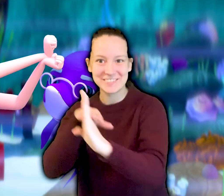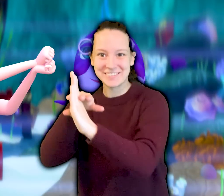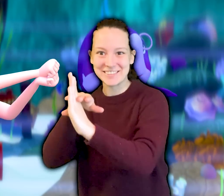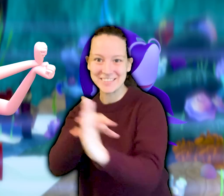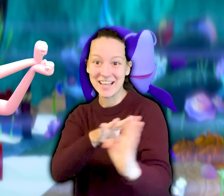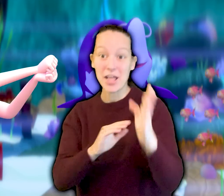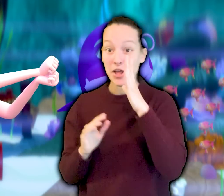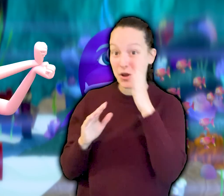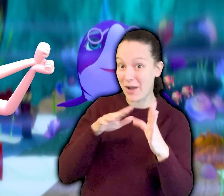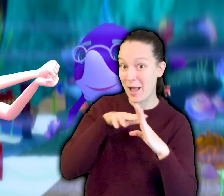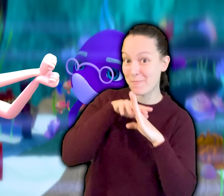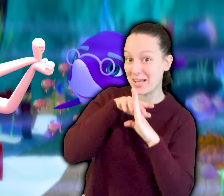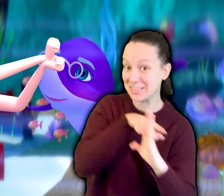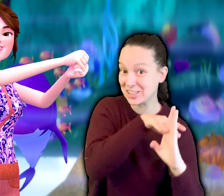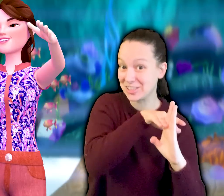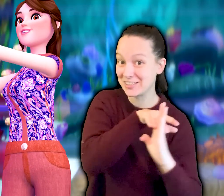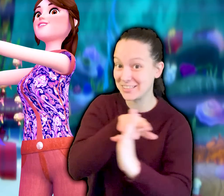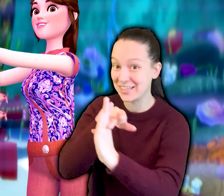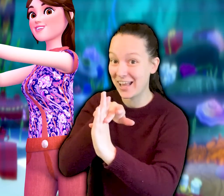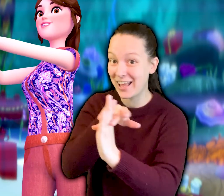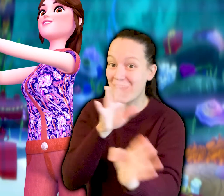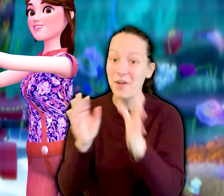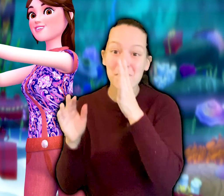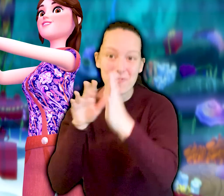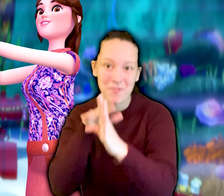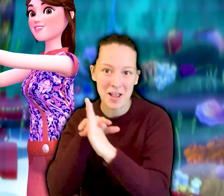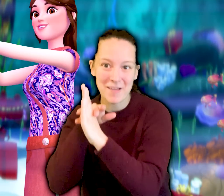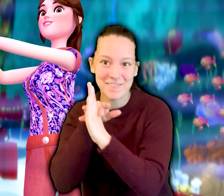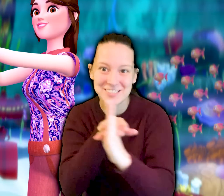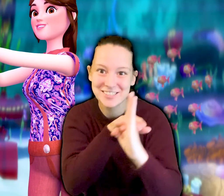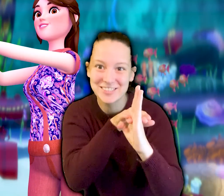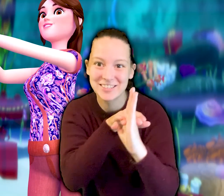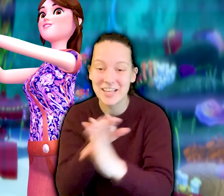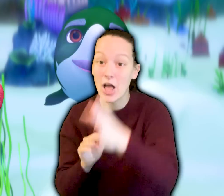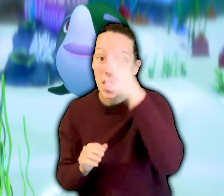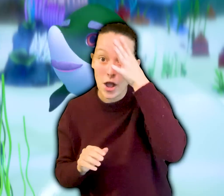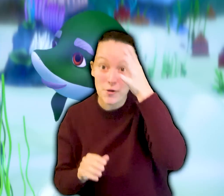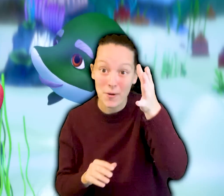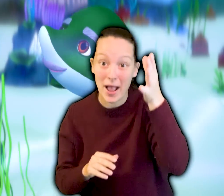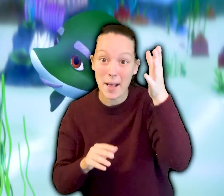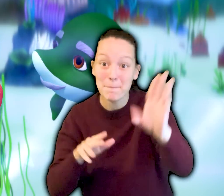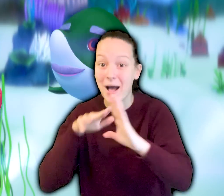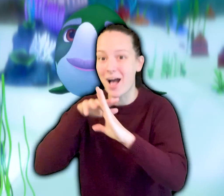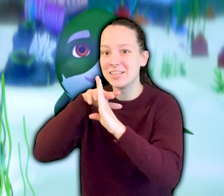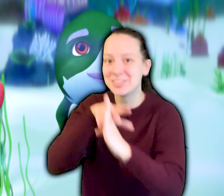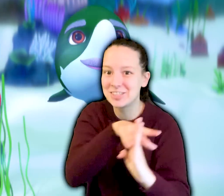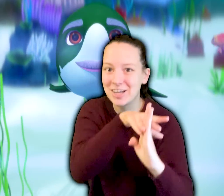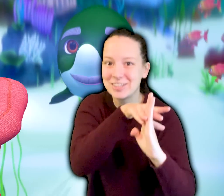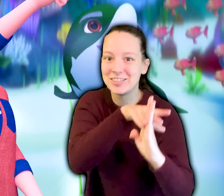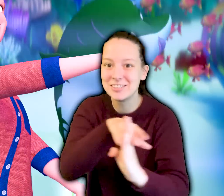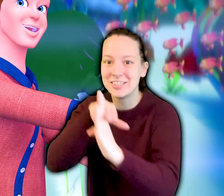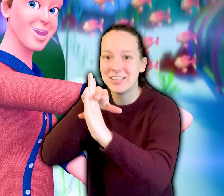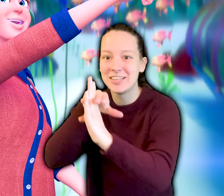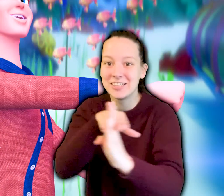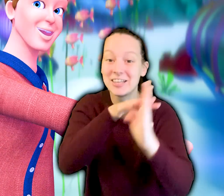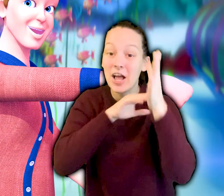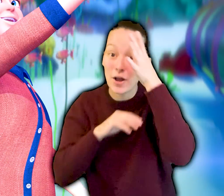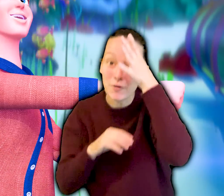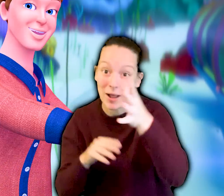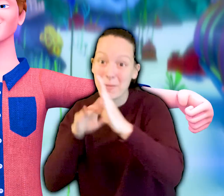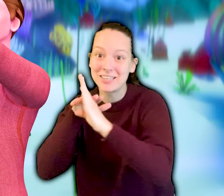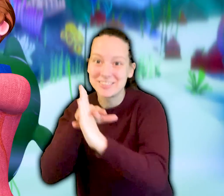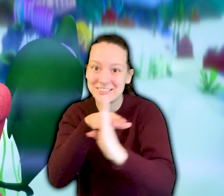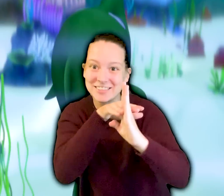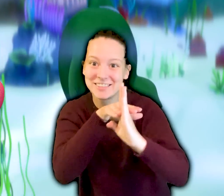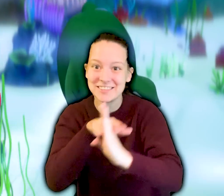メ、おばザメ、おばザメ、おじいザメ、